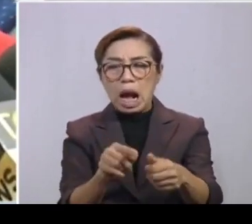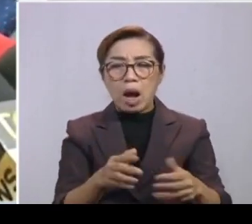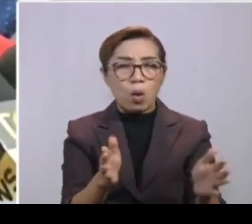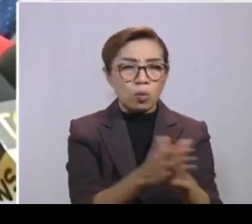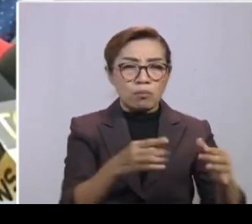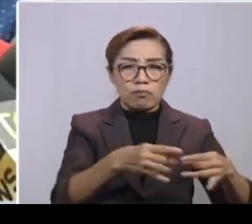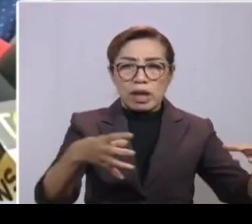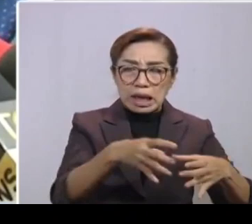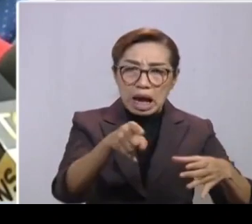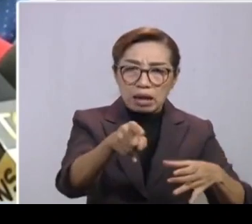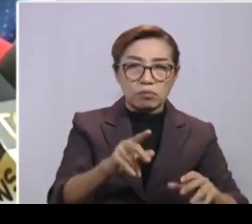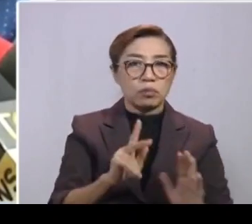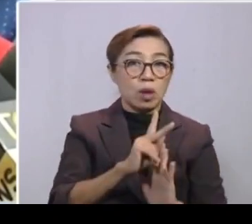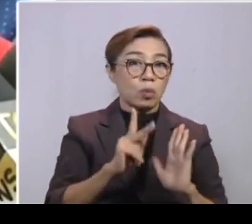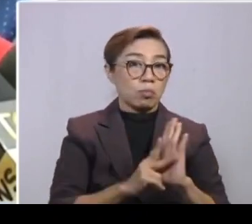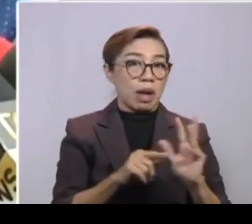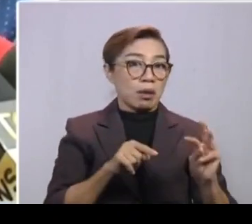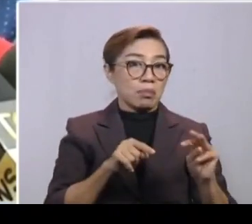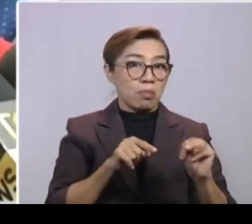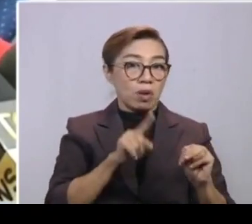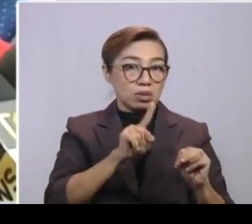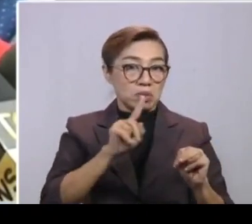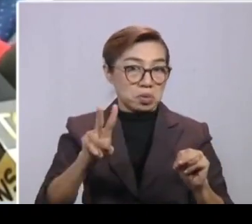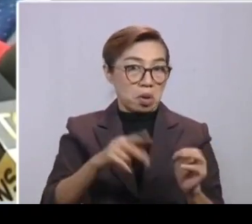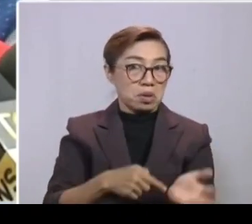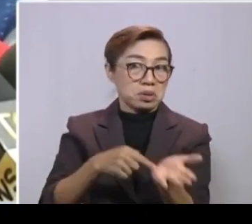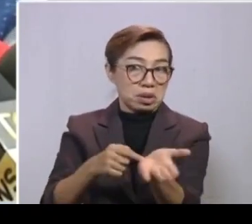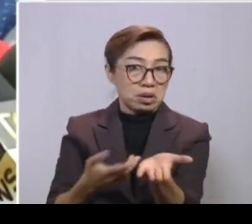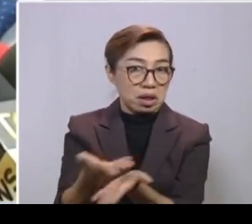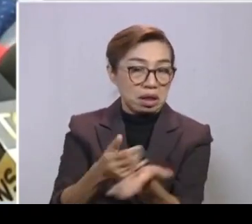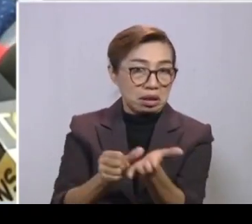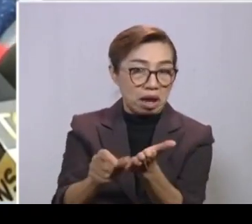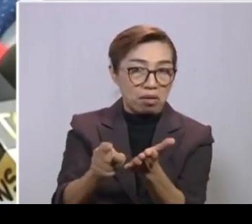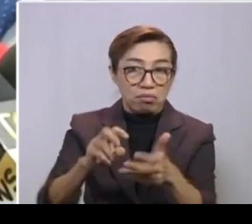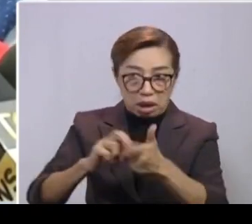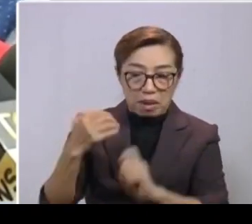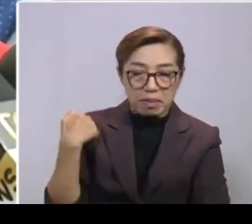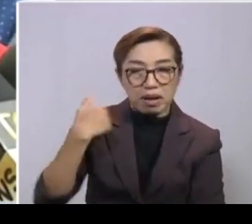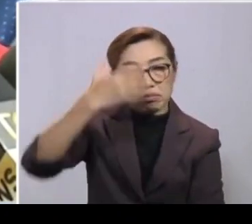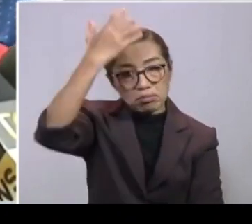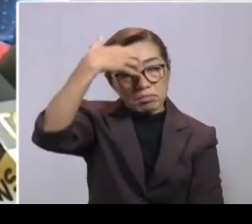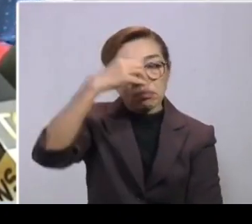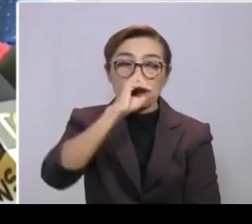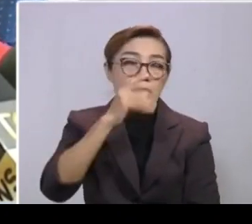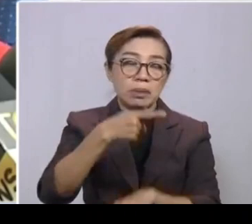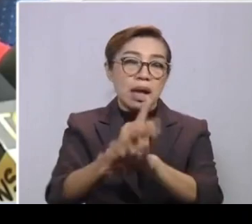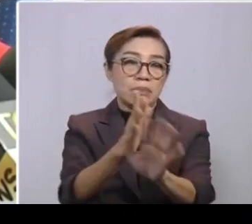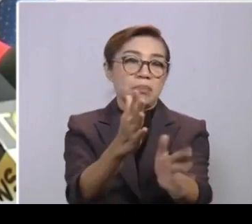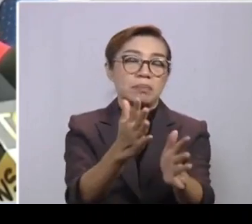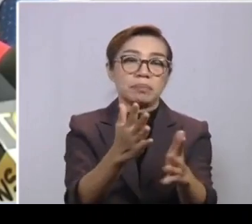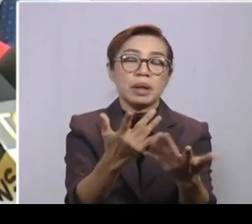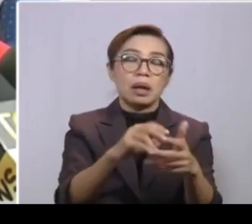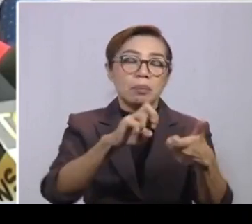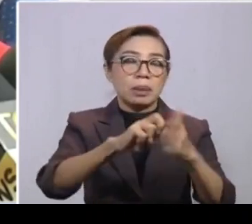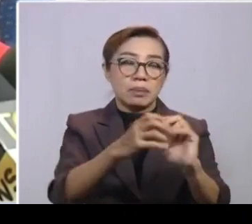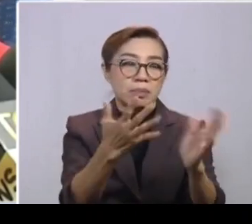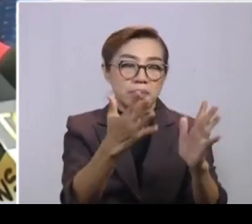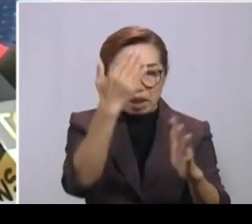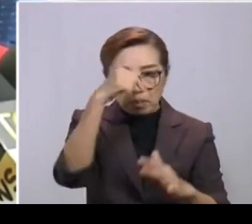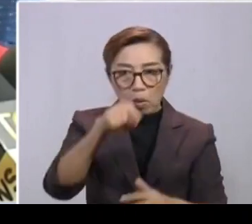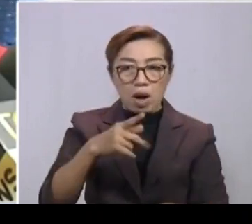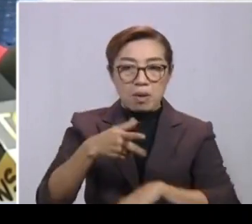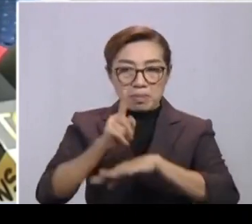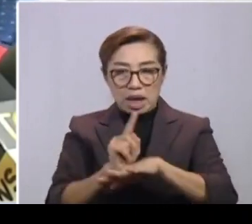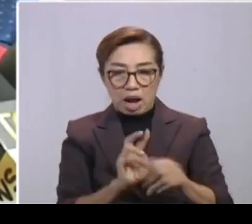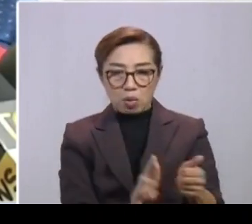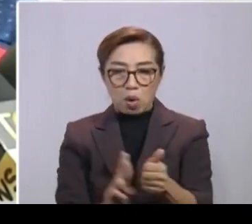โดยเฉพาะการบรรจุกฎหมายมาตรา 112ประธานวันนก็บอกว่าไม่มีปัญหาอะไรเพราะว่าทั้งประธานกับรองประธานก็ต้องเป็นกลางอยู่แล้วรับผิด